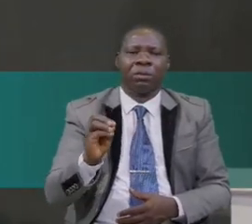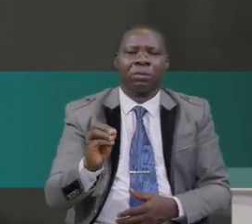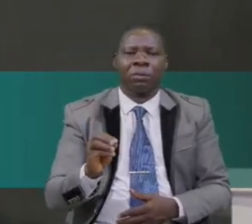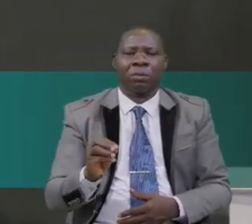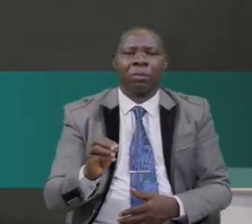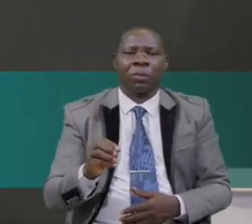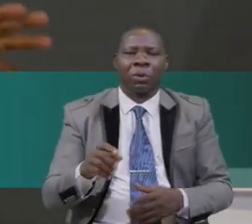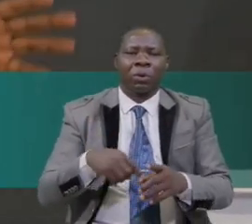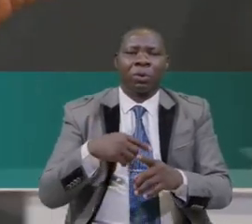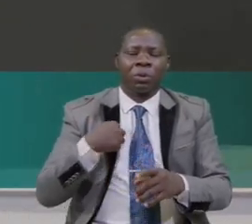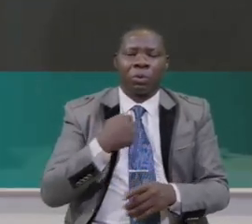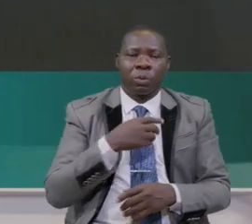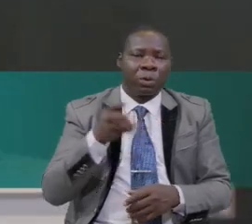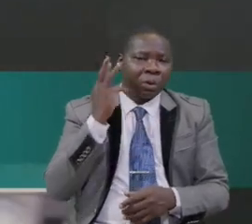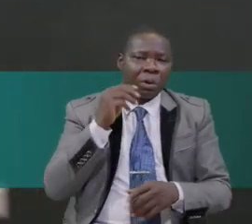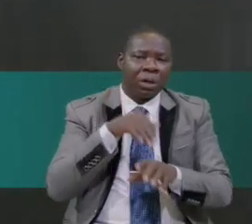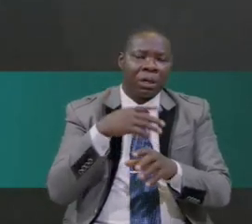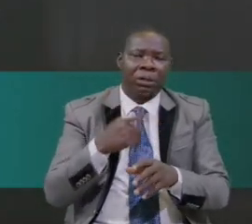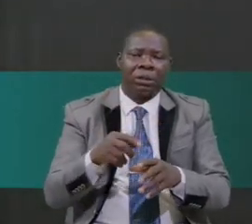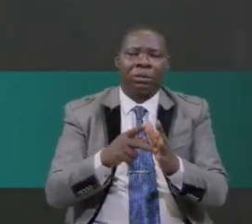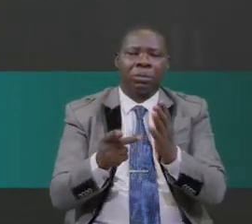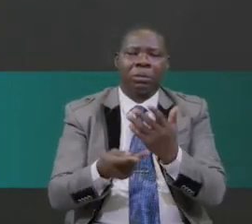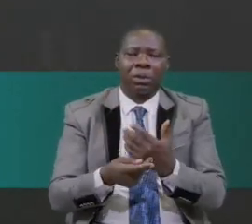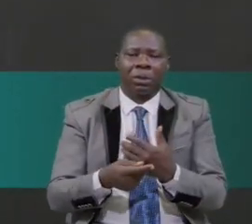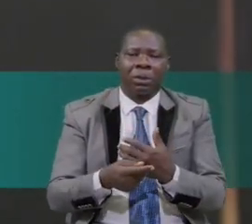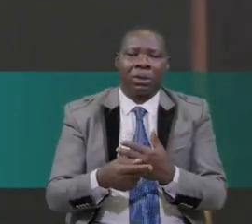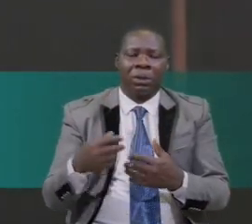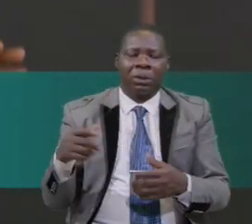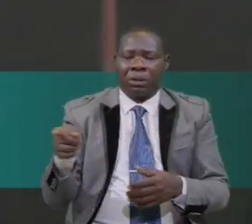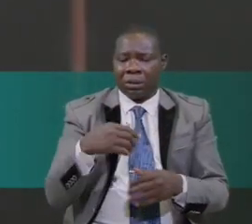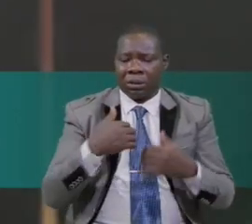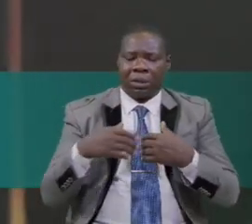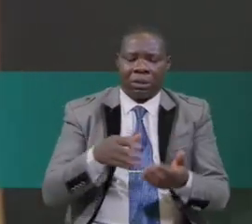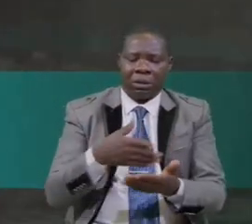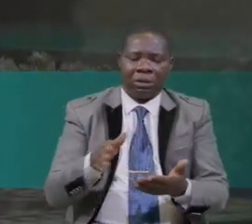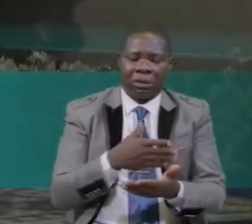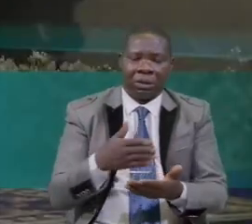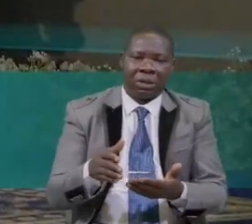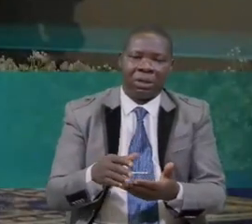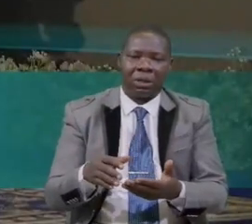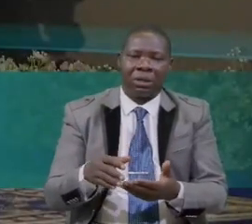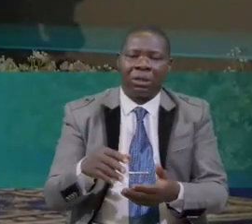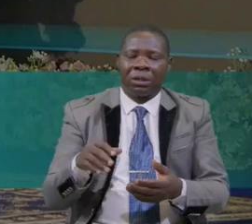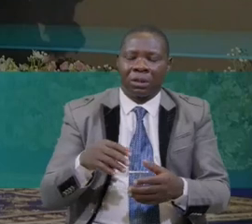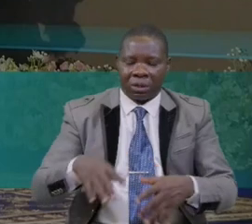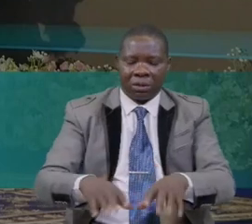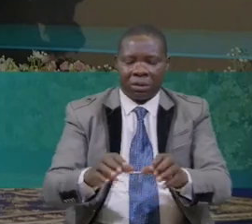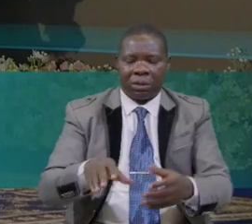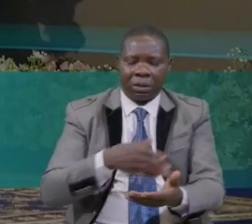Nous étions là à la croisade. Ils avaient chanté, ils avaient fait